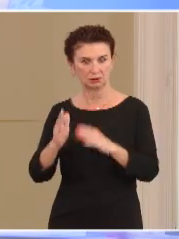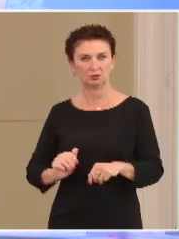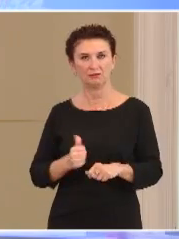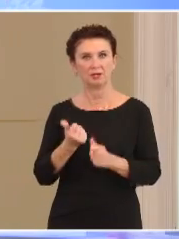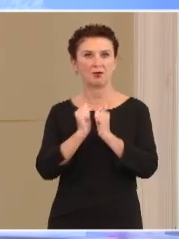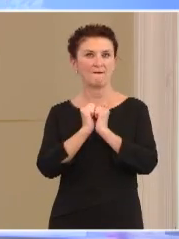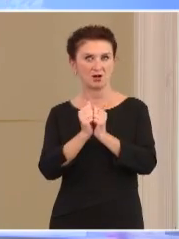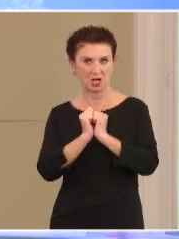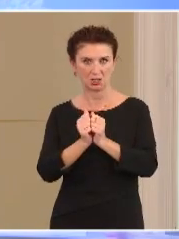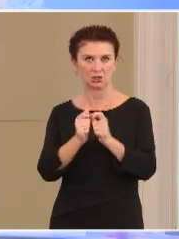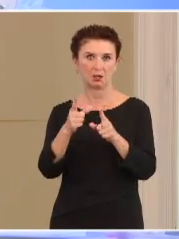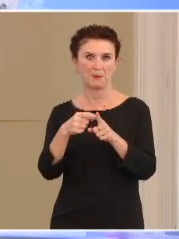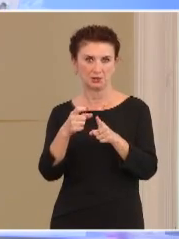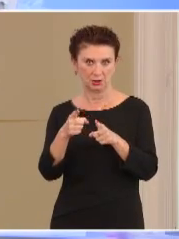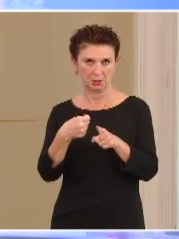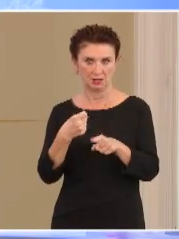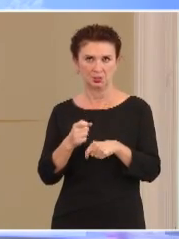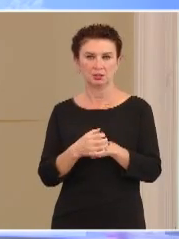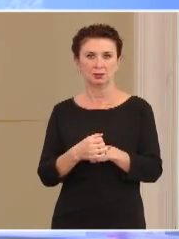wrześniu, październiku